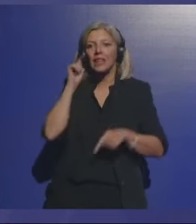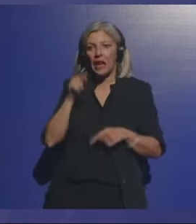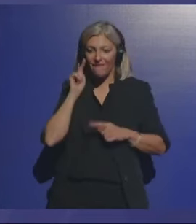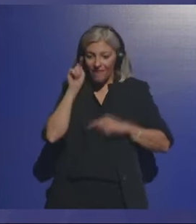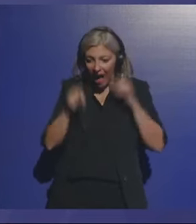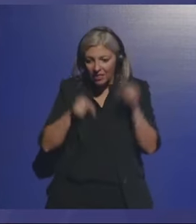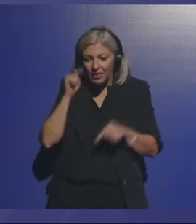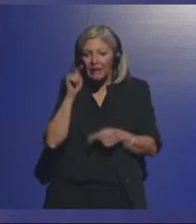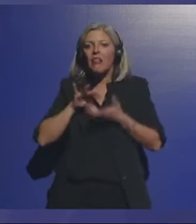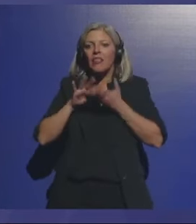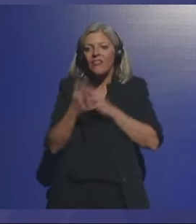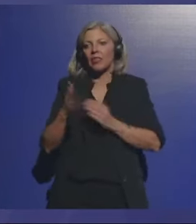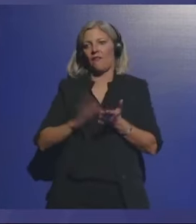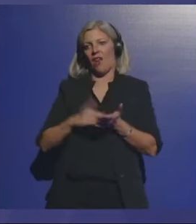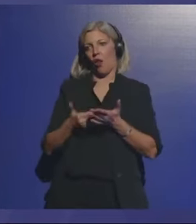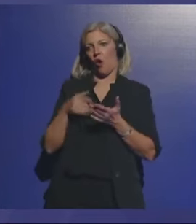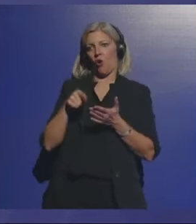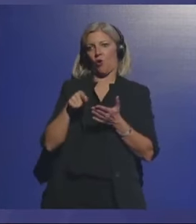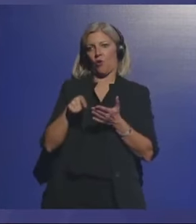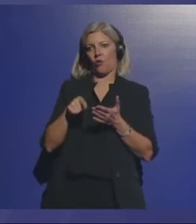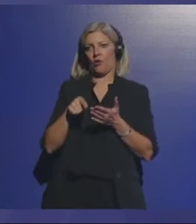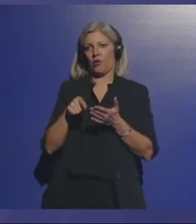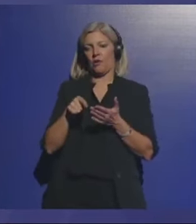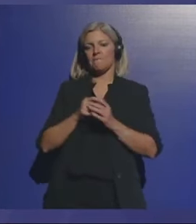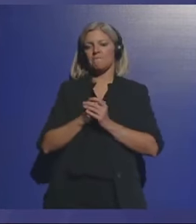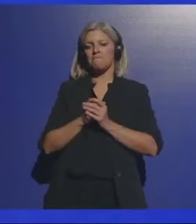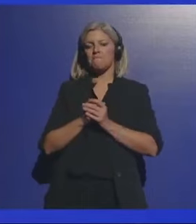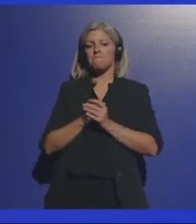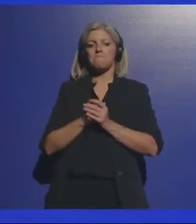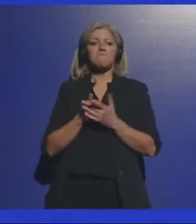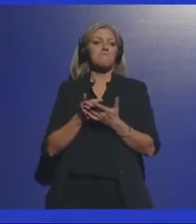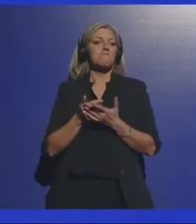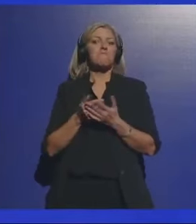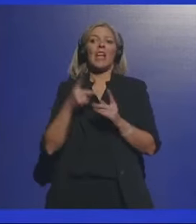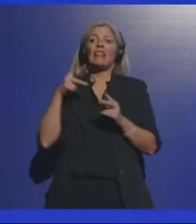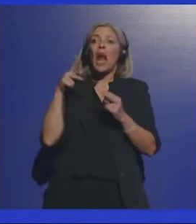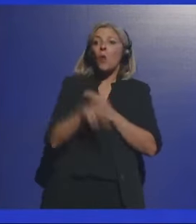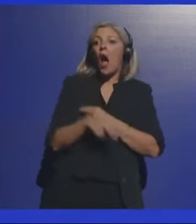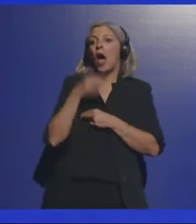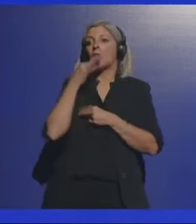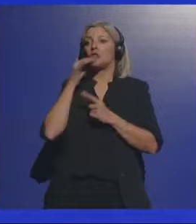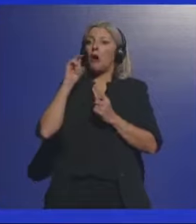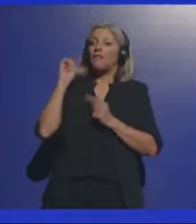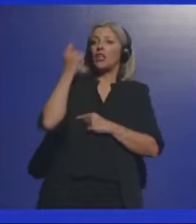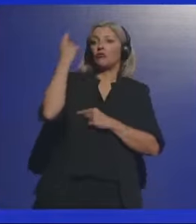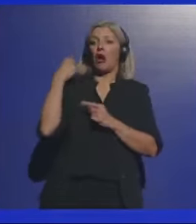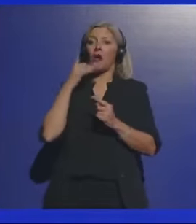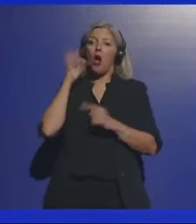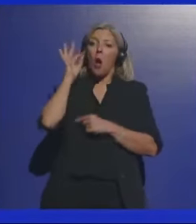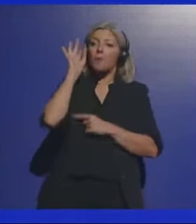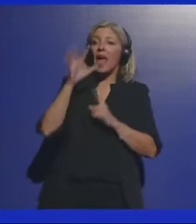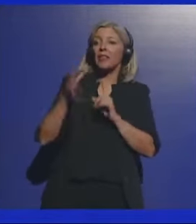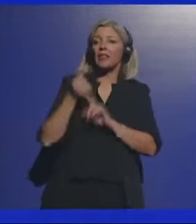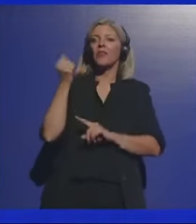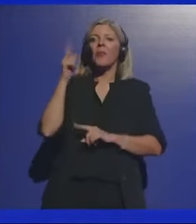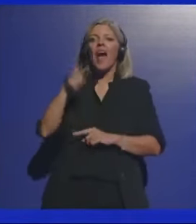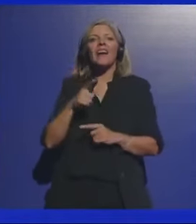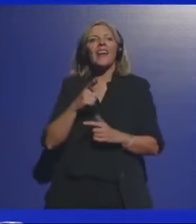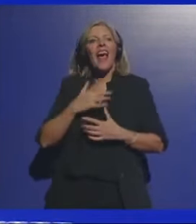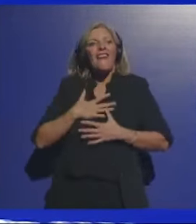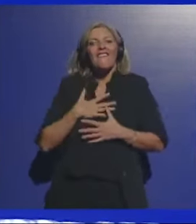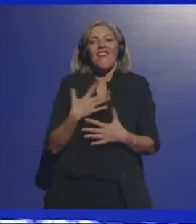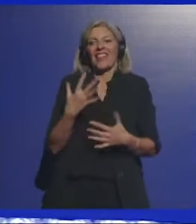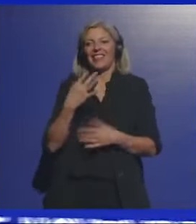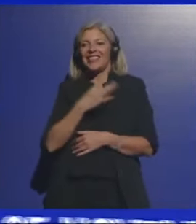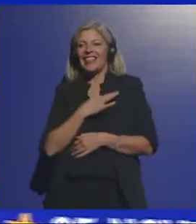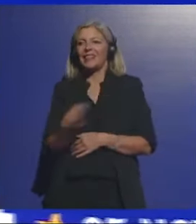poterle ottenere che gli dà valore questo vale Non solo per le cose non solo per i traguardi ma anche per gli affetti per le sensazioni per